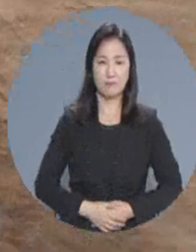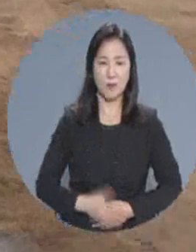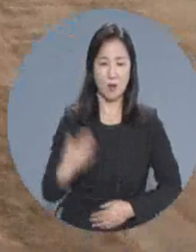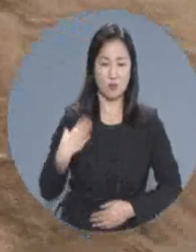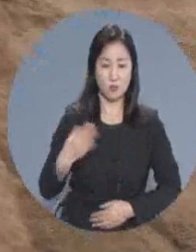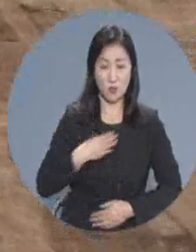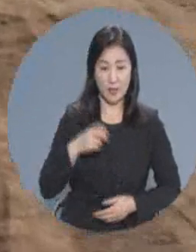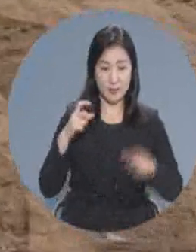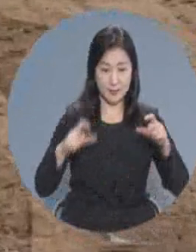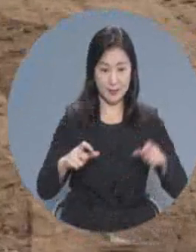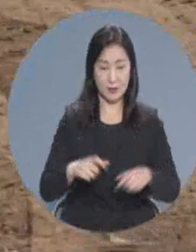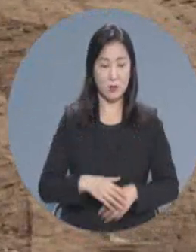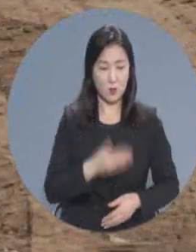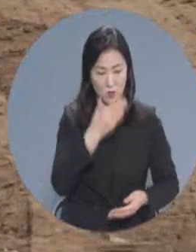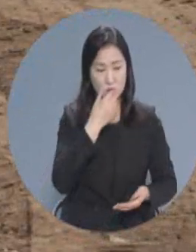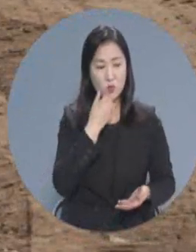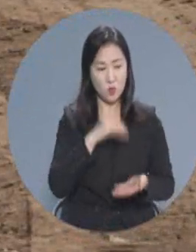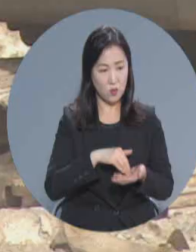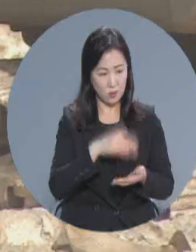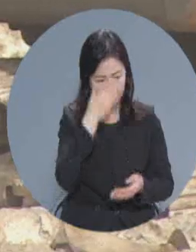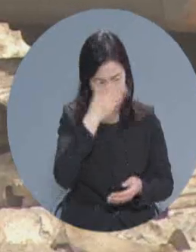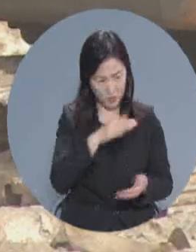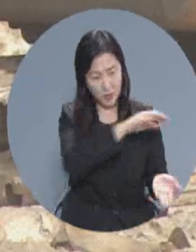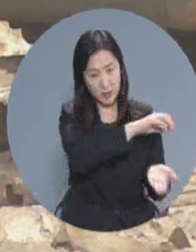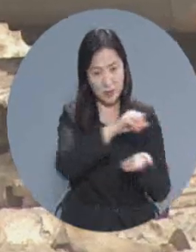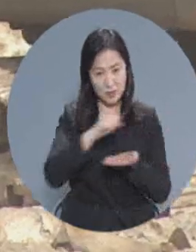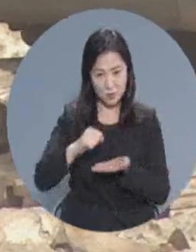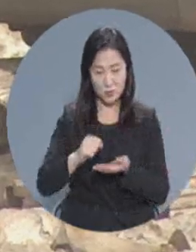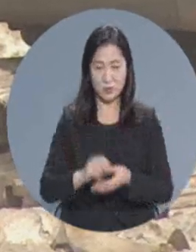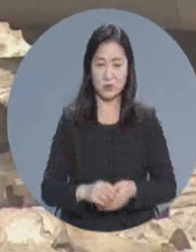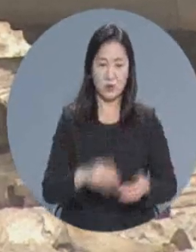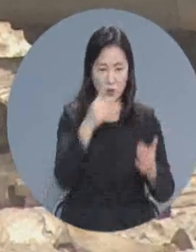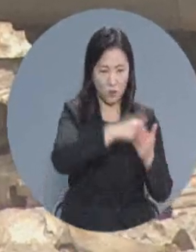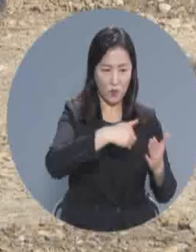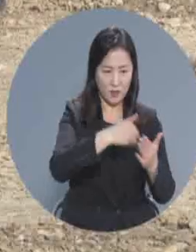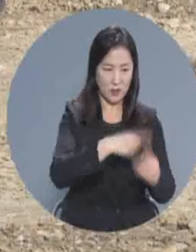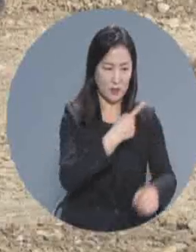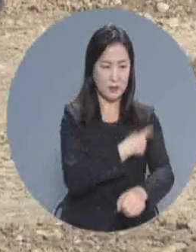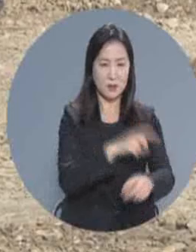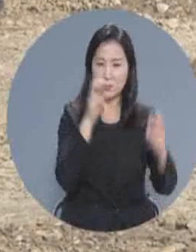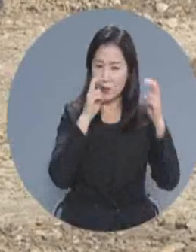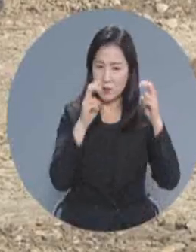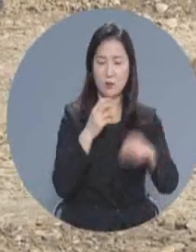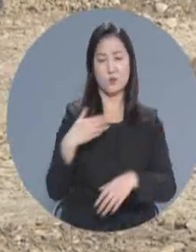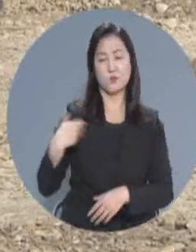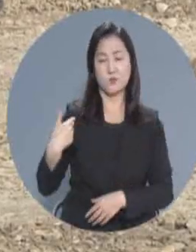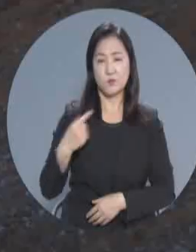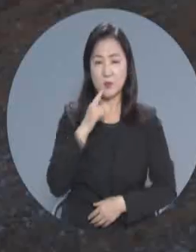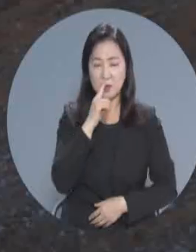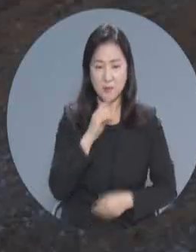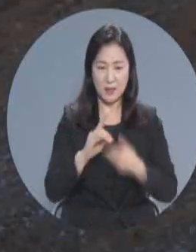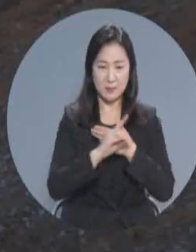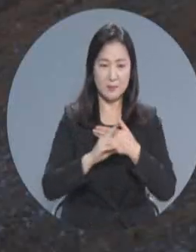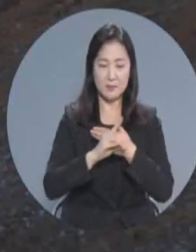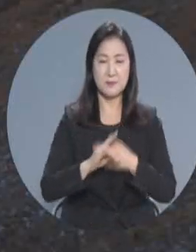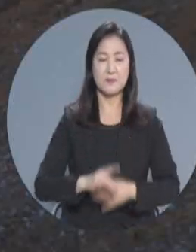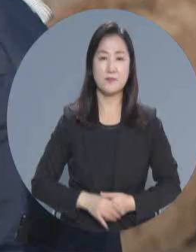무안군은 돌이 무상으로 반출된 것인지 또 돌을 판 업체가 무자격 업체인지 몰랐다고